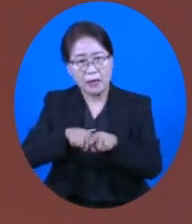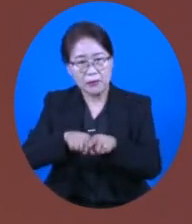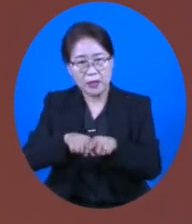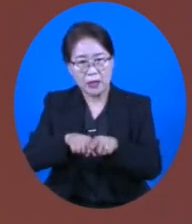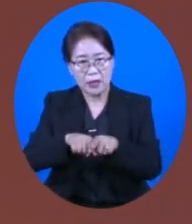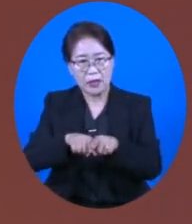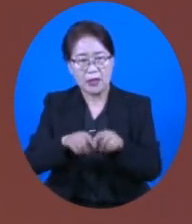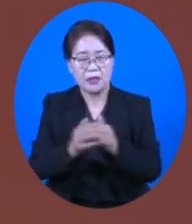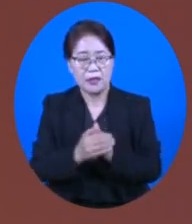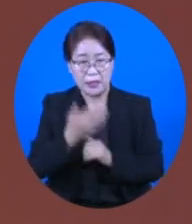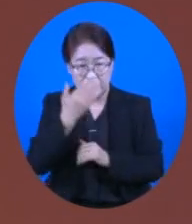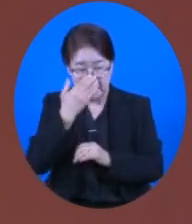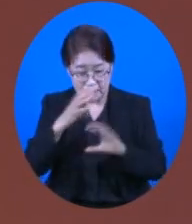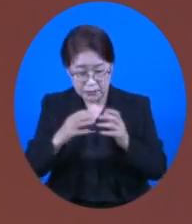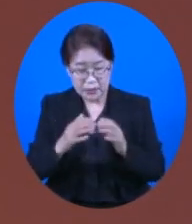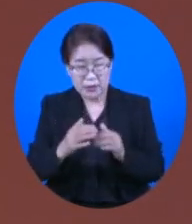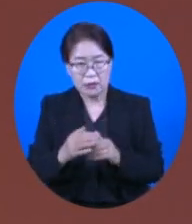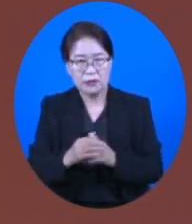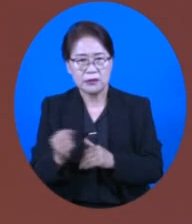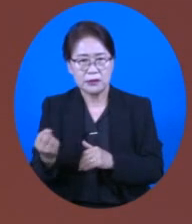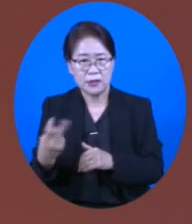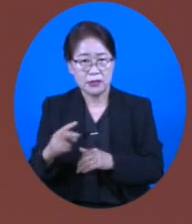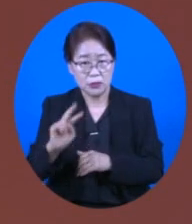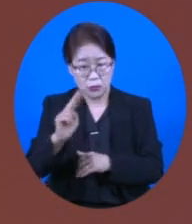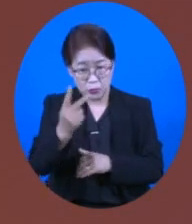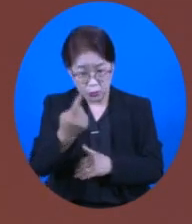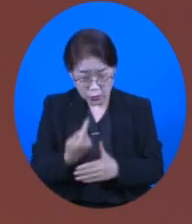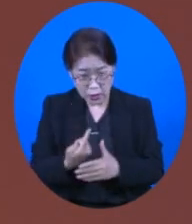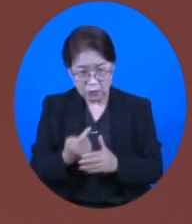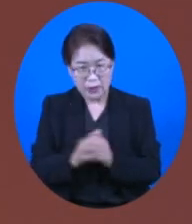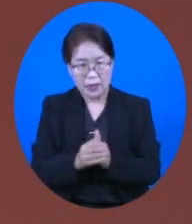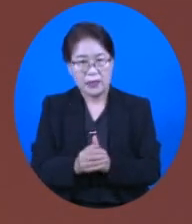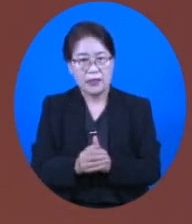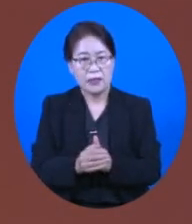귀환과 그리고 돌아와서 성전을 재건하는 일에